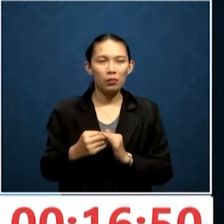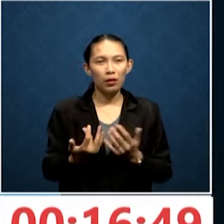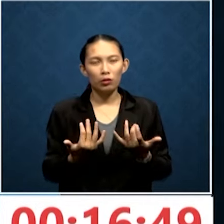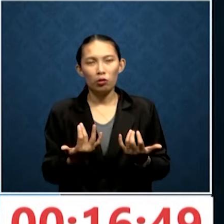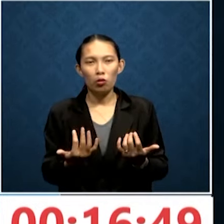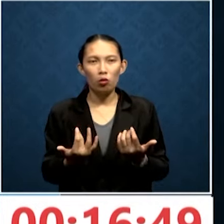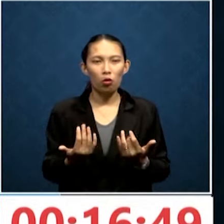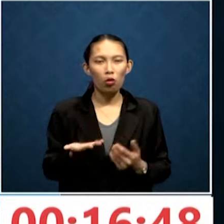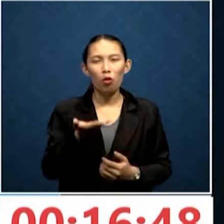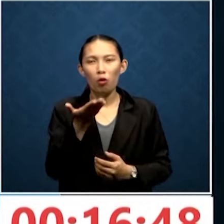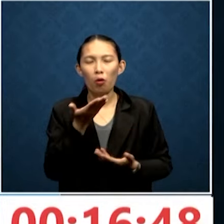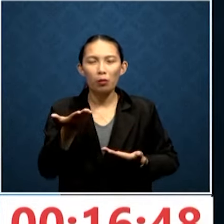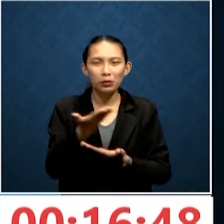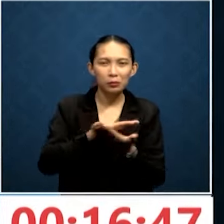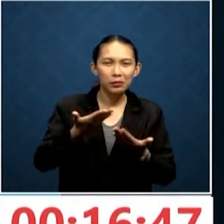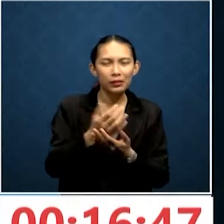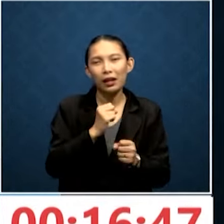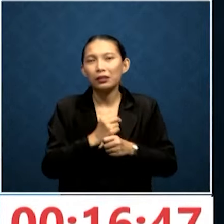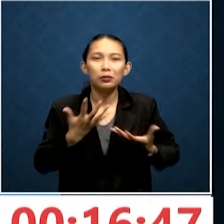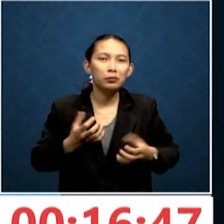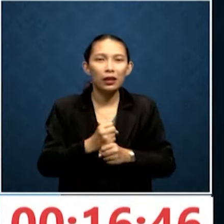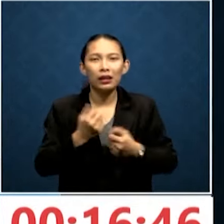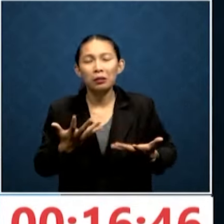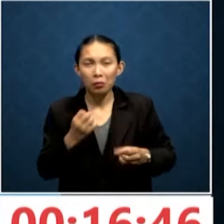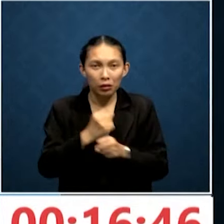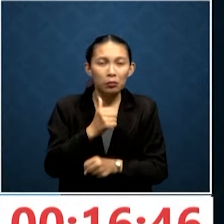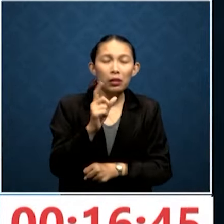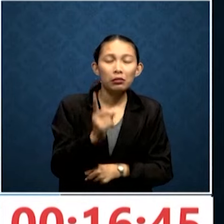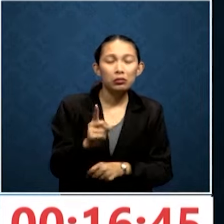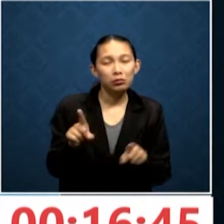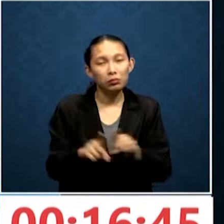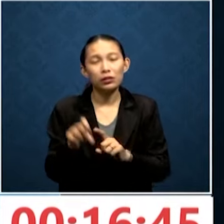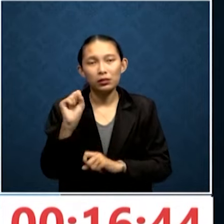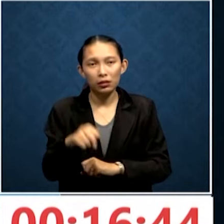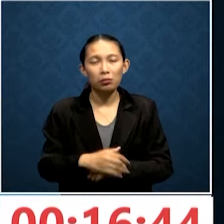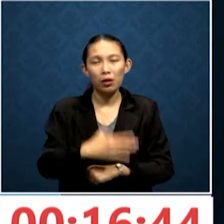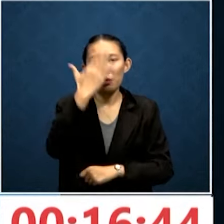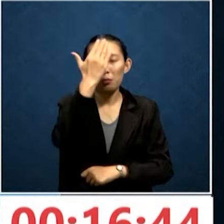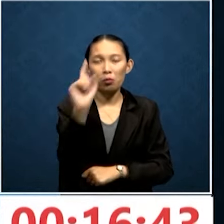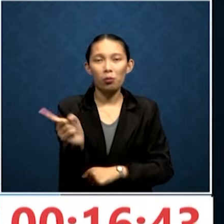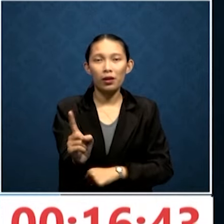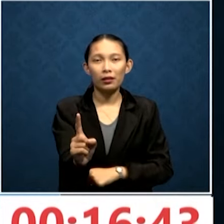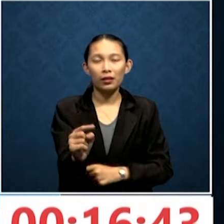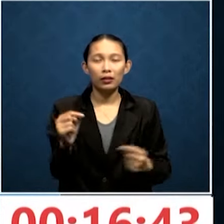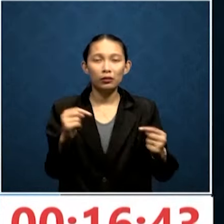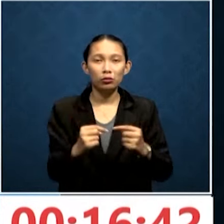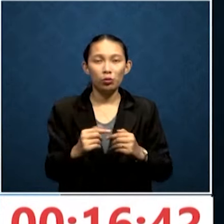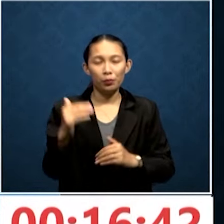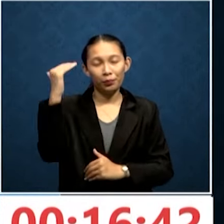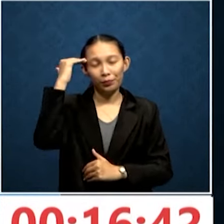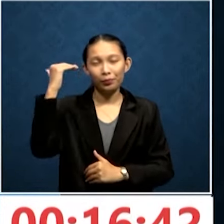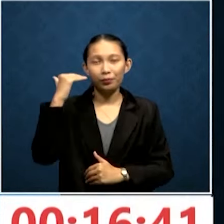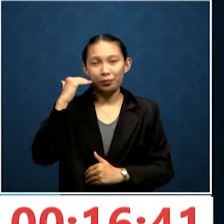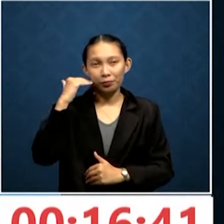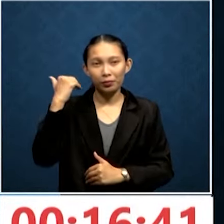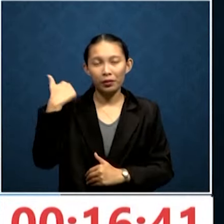อแห่กันมาขอคำปรึกษาจากท่านว่าทำอย่างไรจะทำได้เช่นนี้เพราะว่าขนาดที่ประเทศเกาหลีใต้เนี่ย